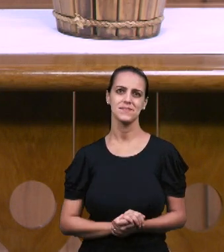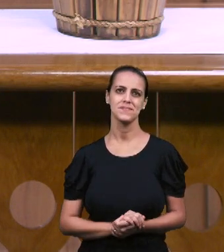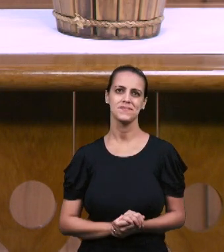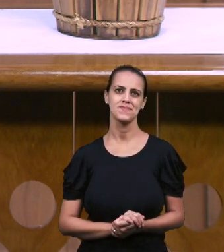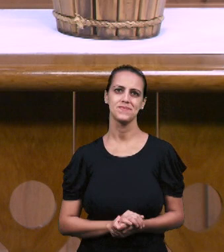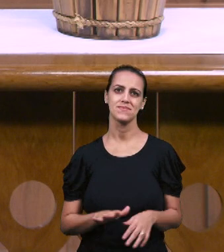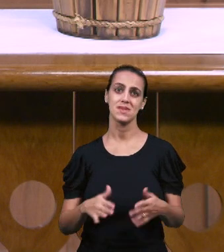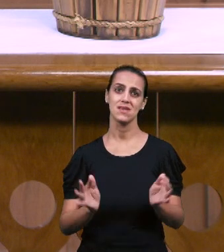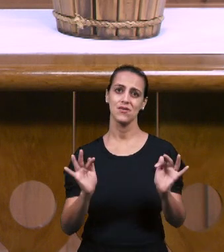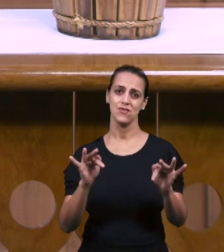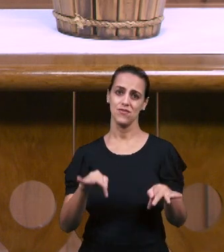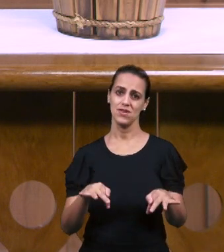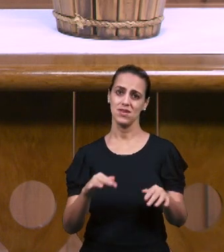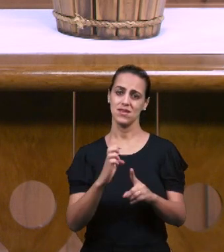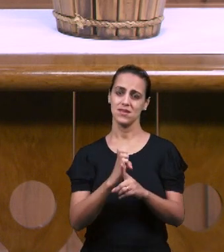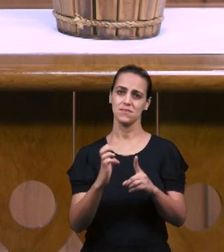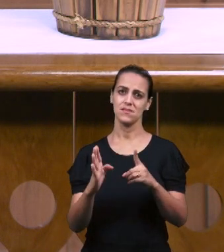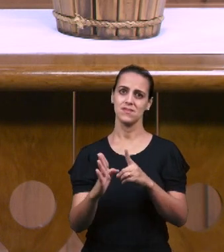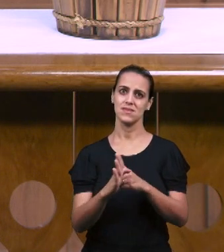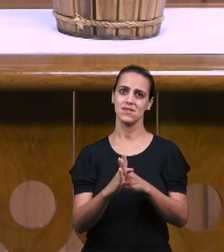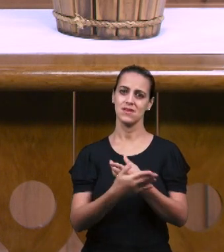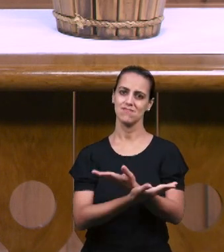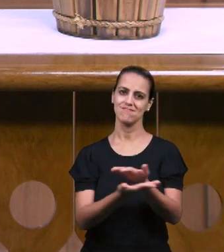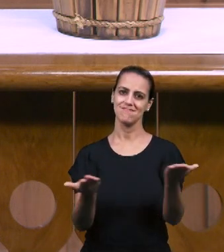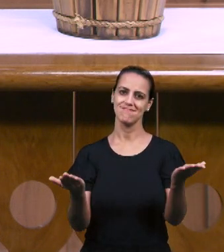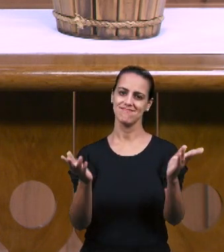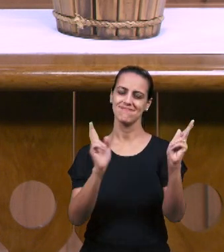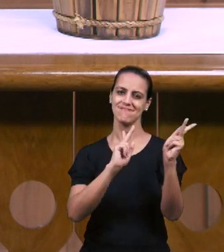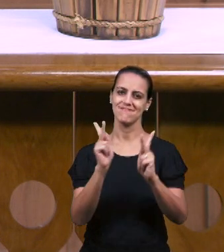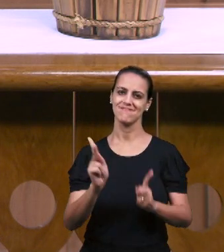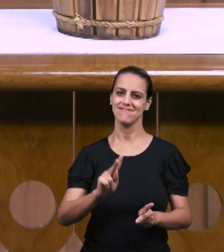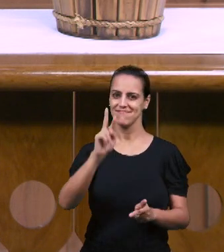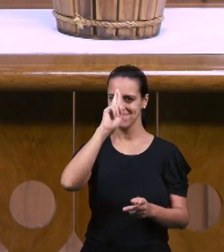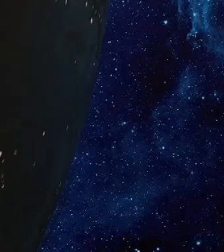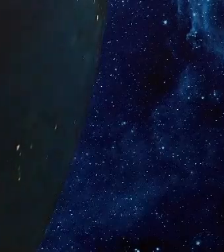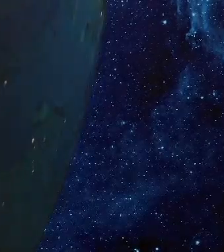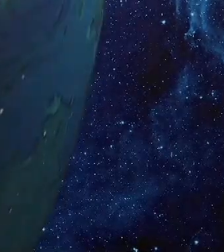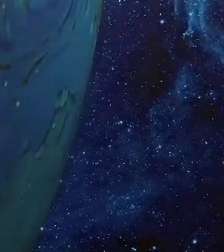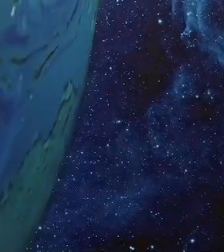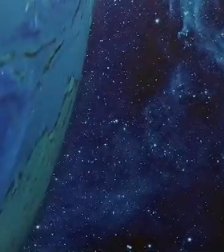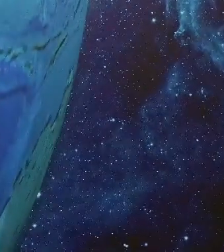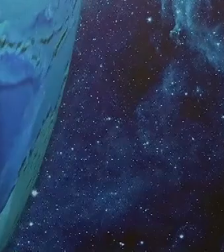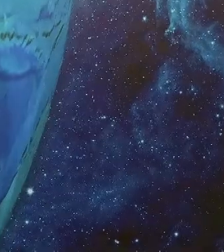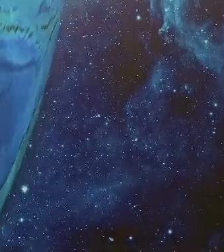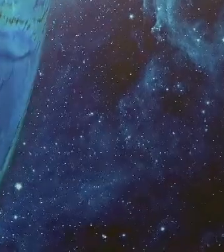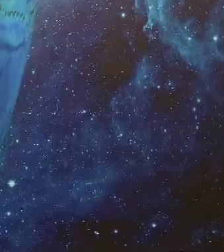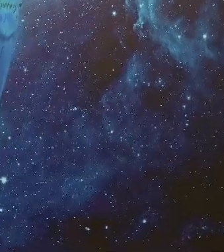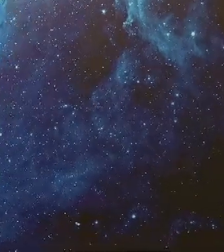Ainsi, nous finissons cette école biblique dominicale. Souhaitons à tous la paix du Seigneur Jésus.